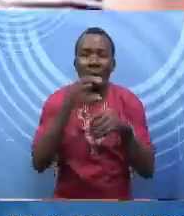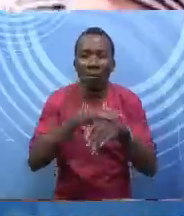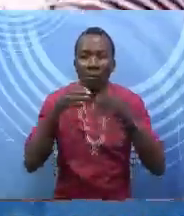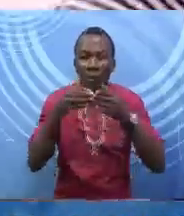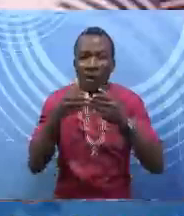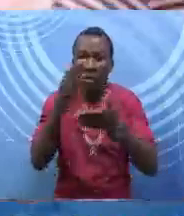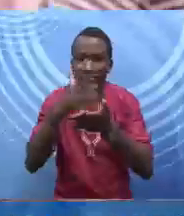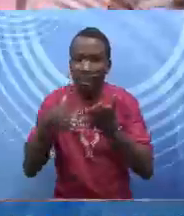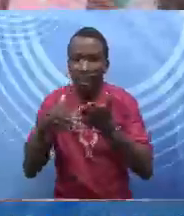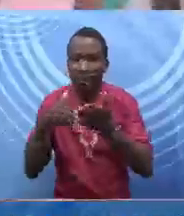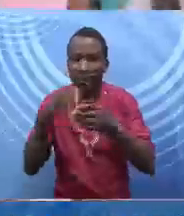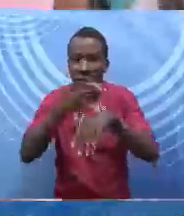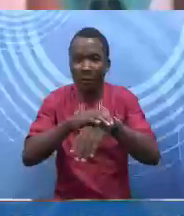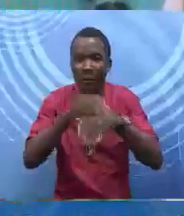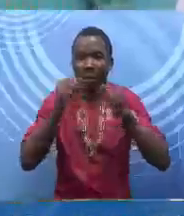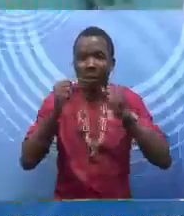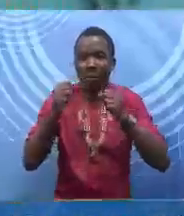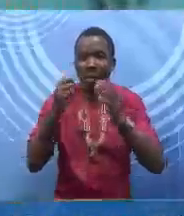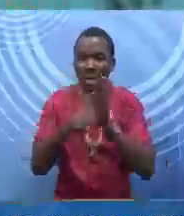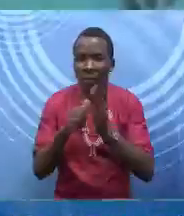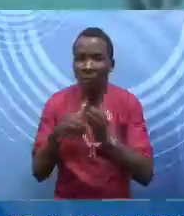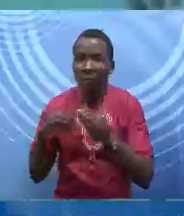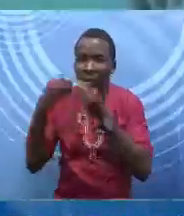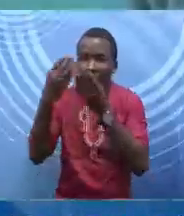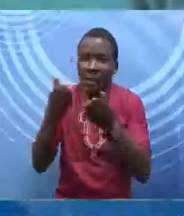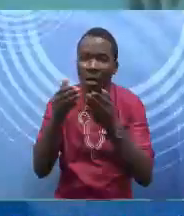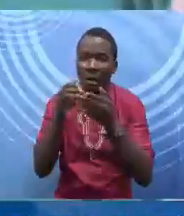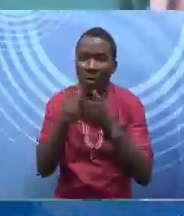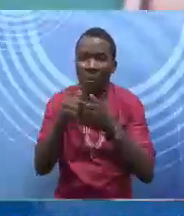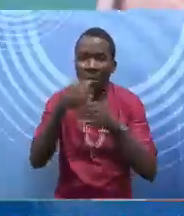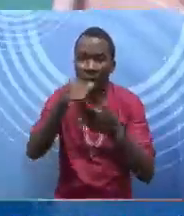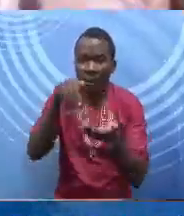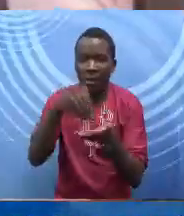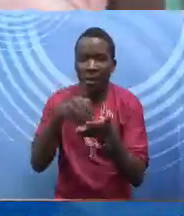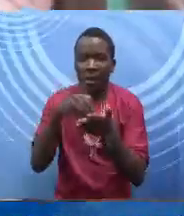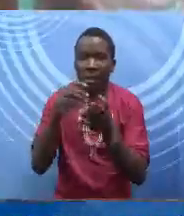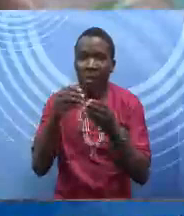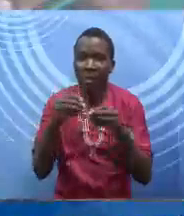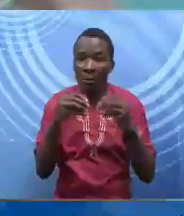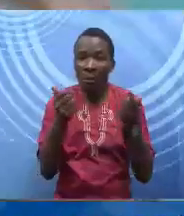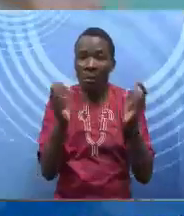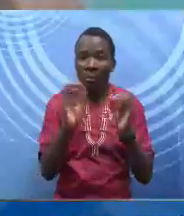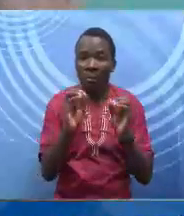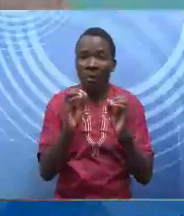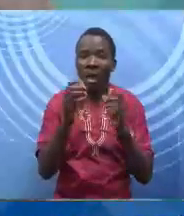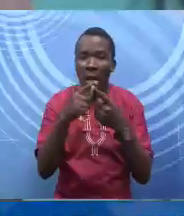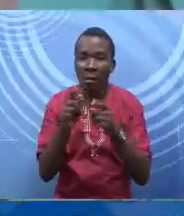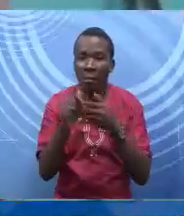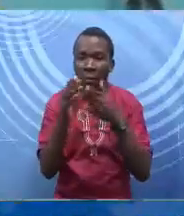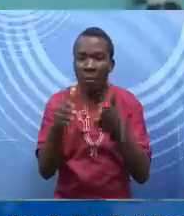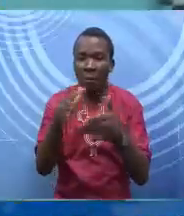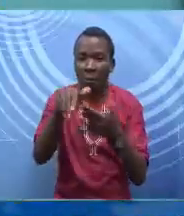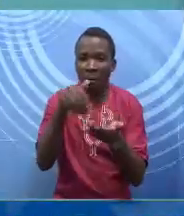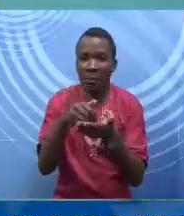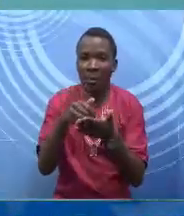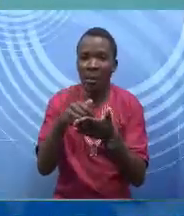akashaka kubasambanya, ngo iki kibazo bagishyikiriza ubuyobozi bw'ikigo aho kugira ngo be babasha kugikemura, ngo ahubwo ubuyobozi bw'ikigo nabwo